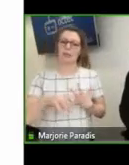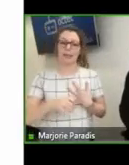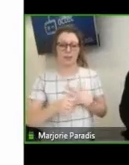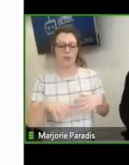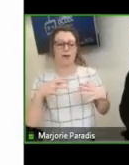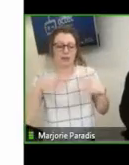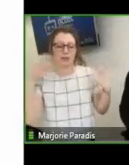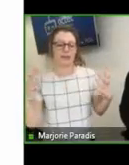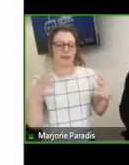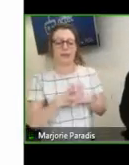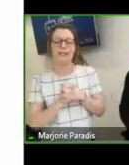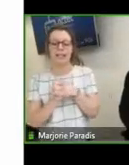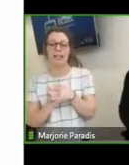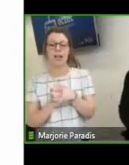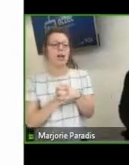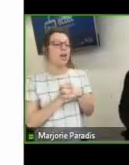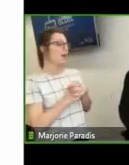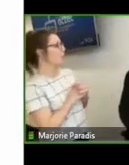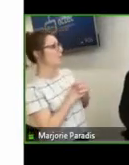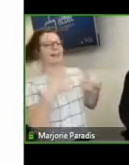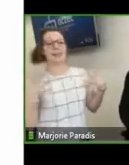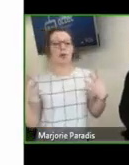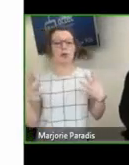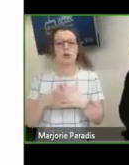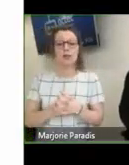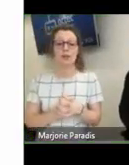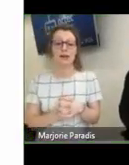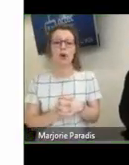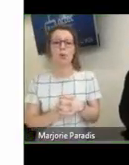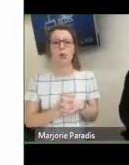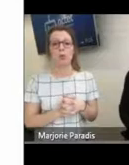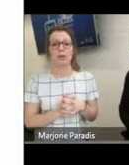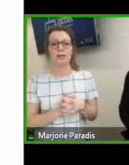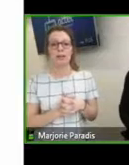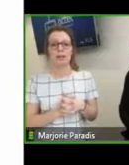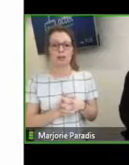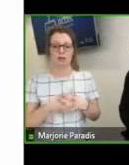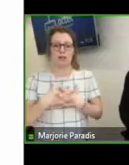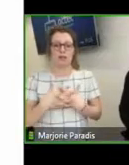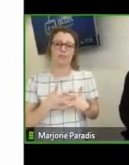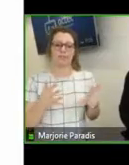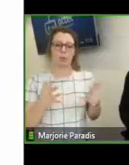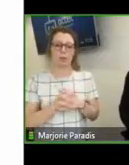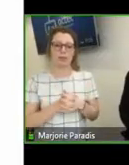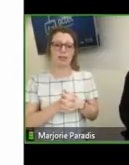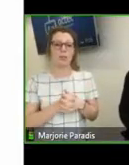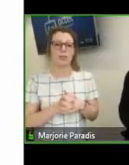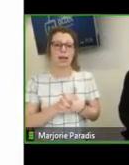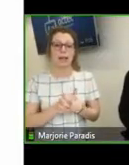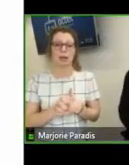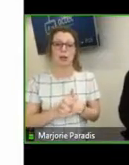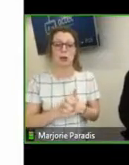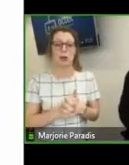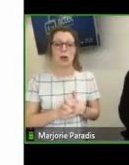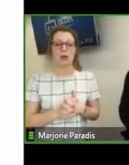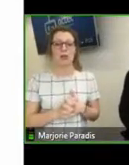c'est une personne, bon, avec des déviances, etc. Et puis, ben conclusion de l'histoire, ça va un peu ruiner le début de